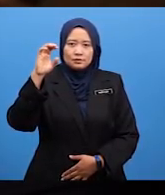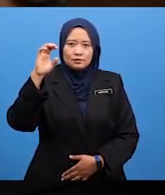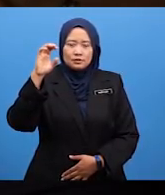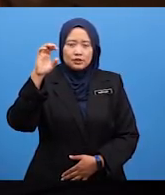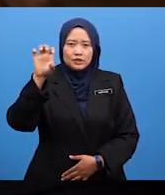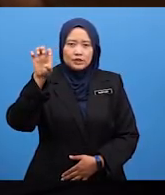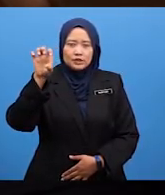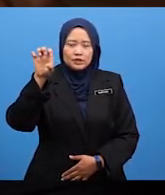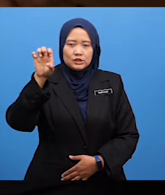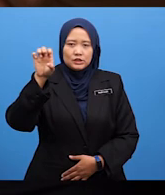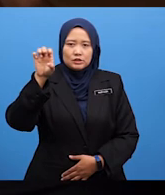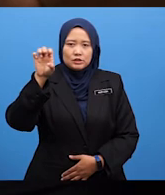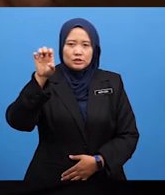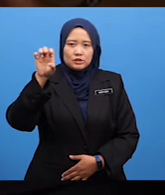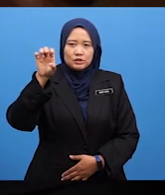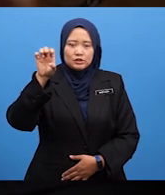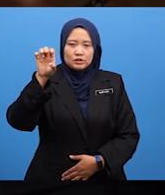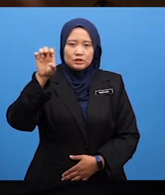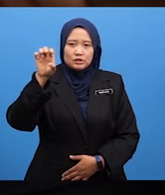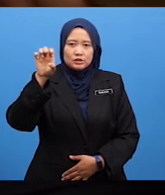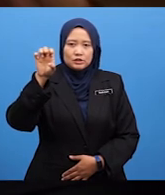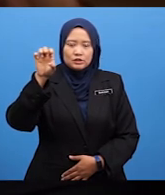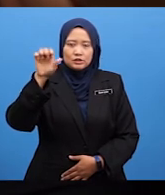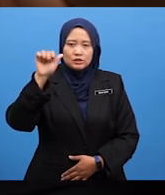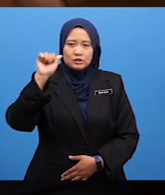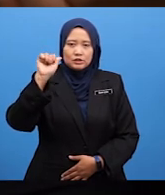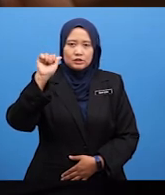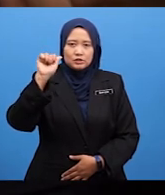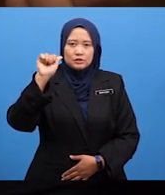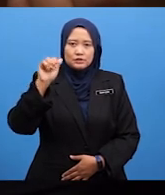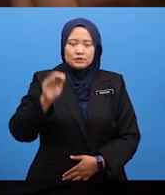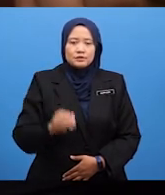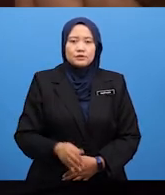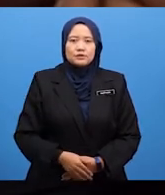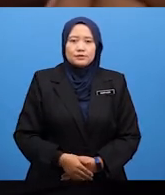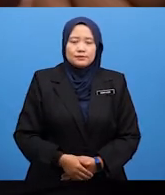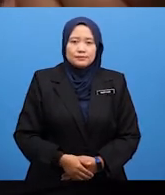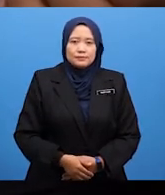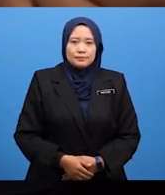terus kepada note E dan akhiri dengan note A.